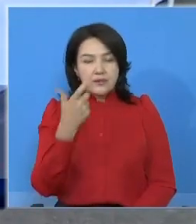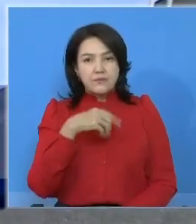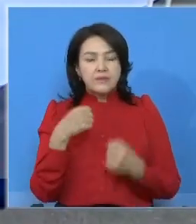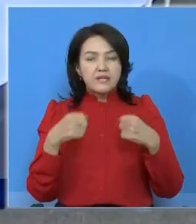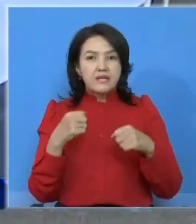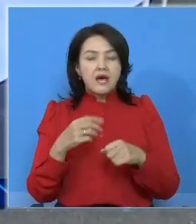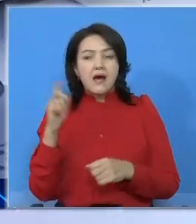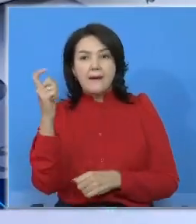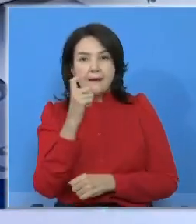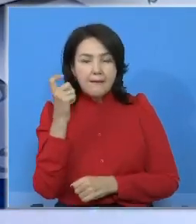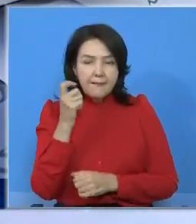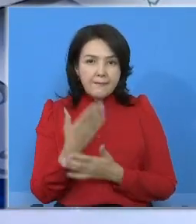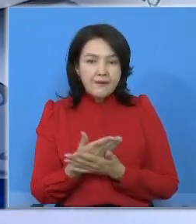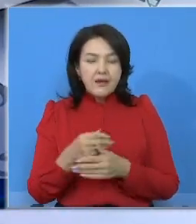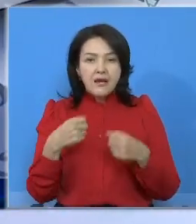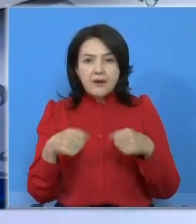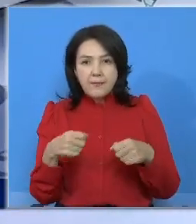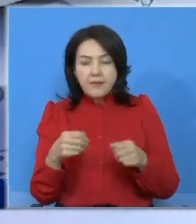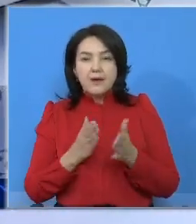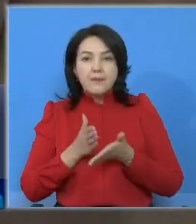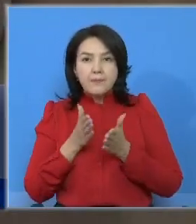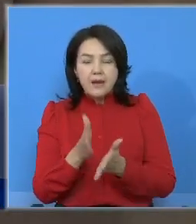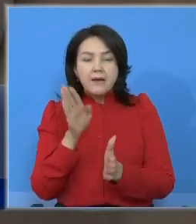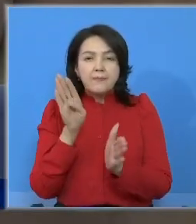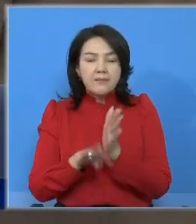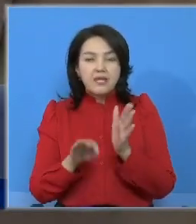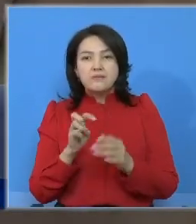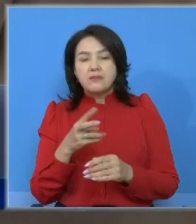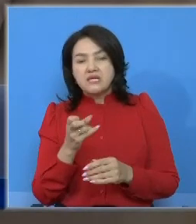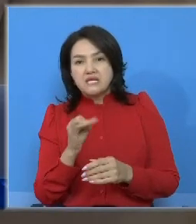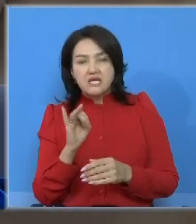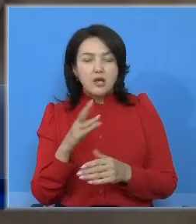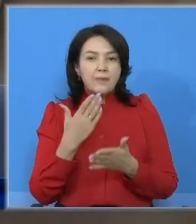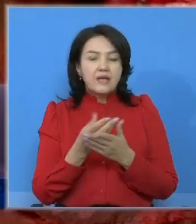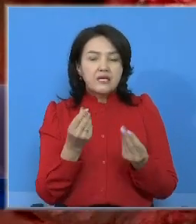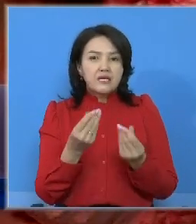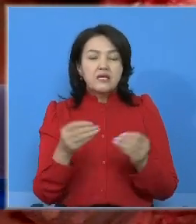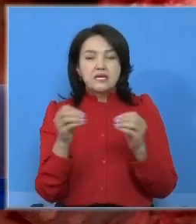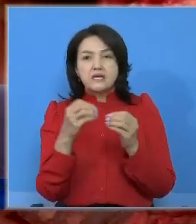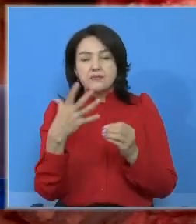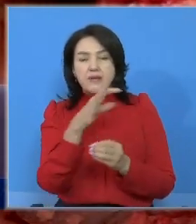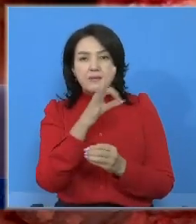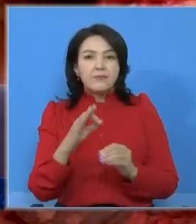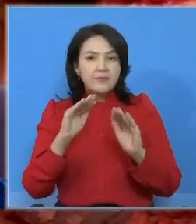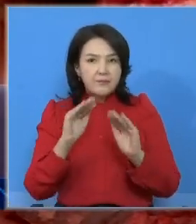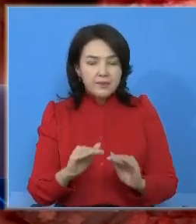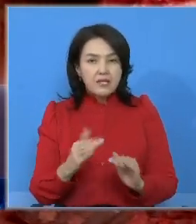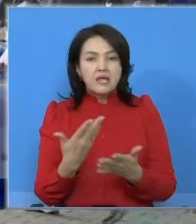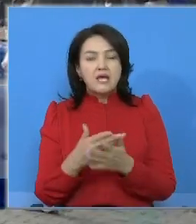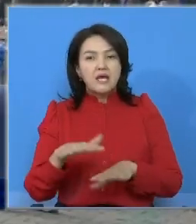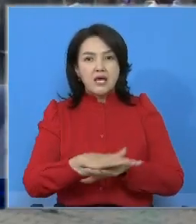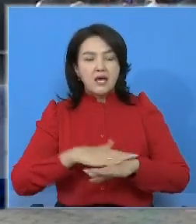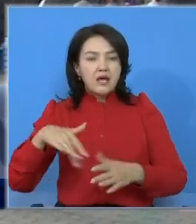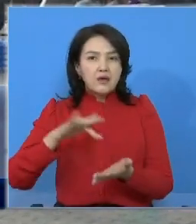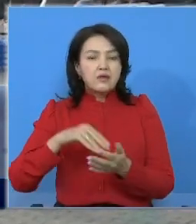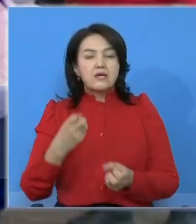товар сельхозтоваропроизводители реализуют напрямую без посредников, поэтому цены были на 10-15% ниже, чем на рынках